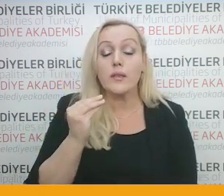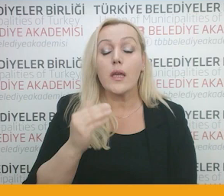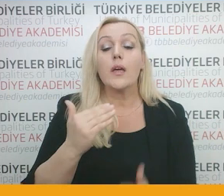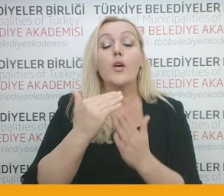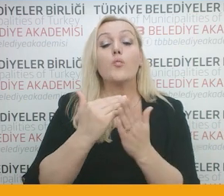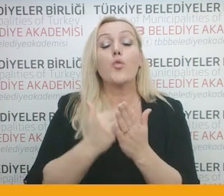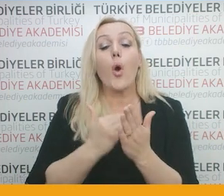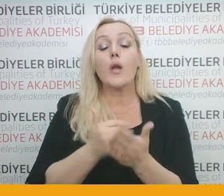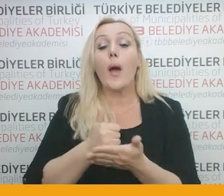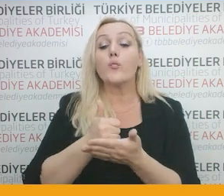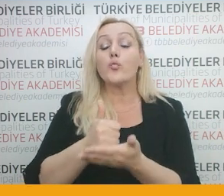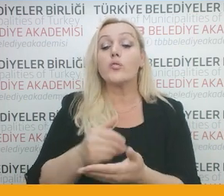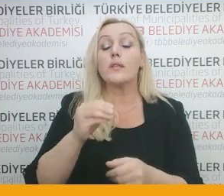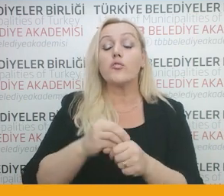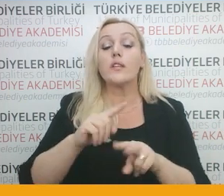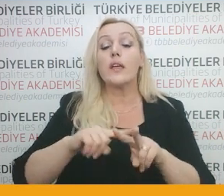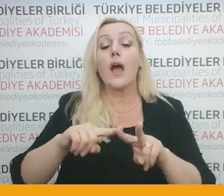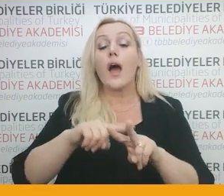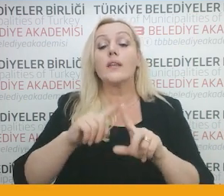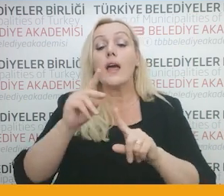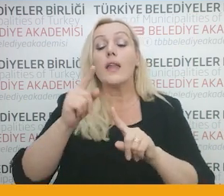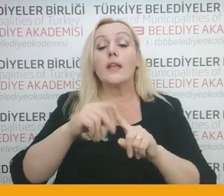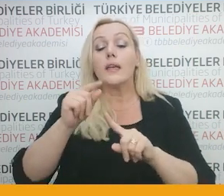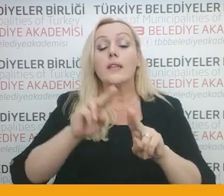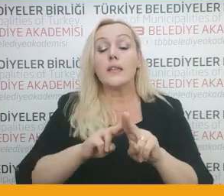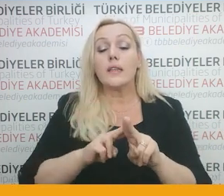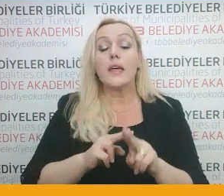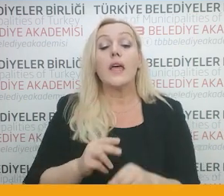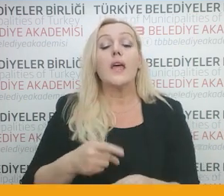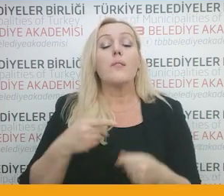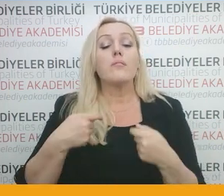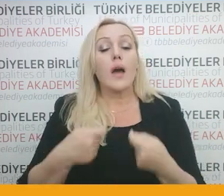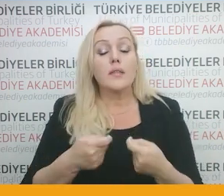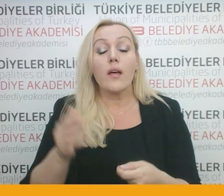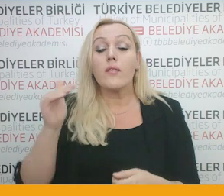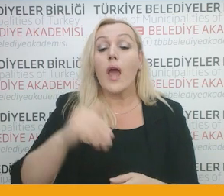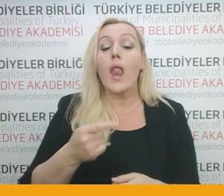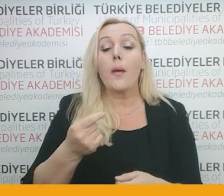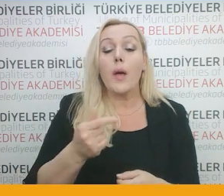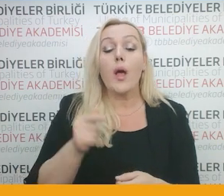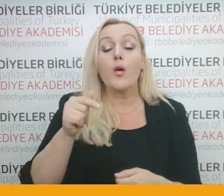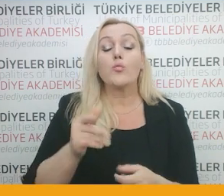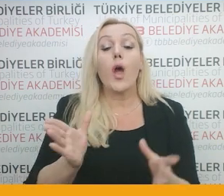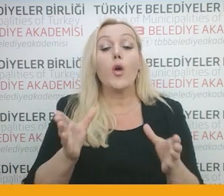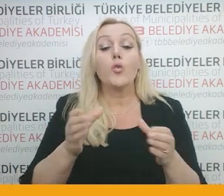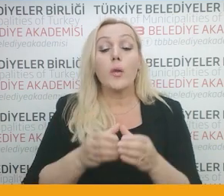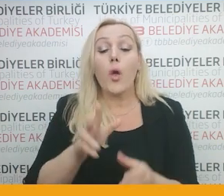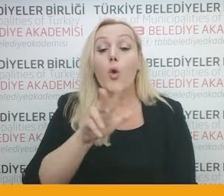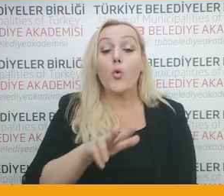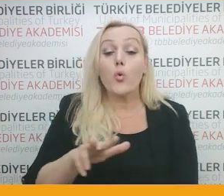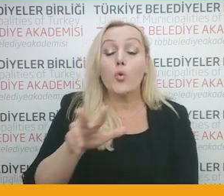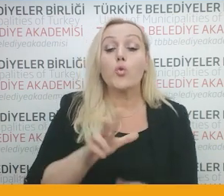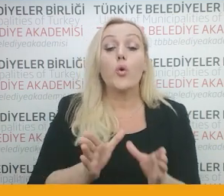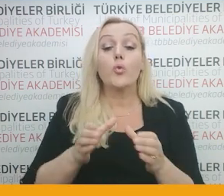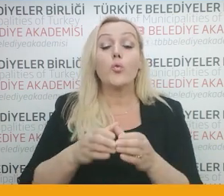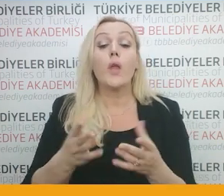Program bütçe yapısının dahil edildiği analitik bütçe sınıflandırması gider, gelir ve finansmanı sınıflandırmak şeklinde 3 bölümden